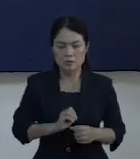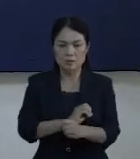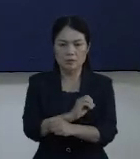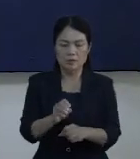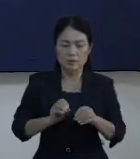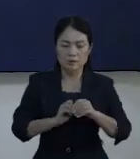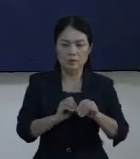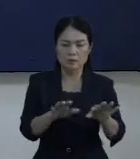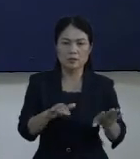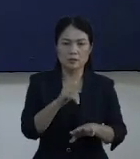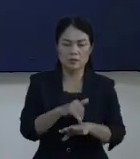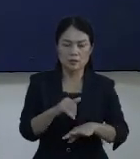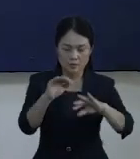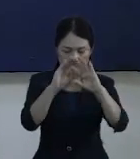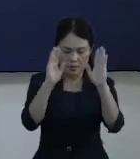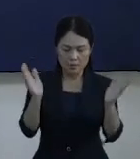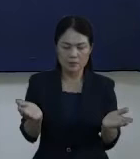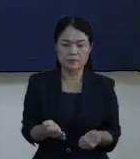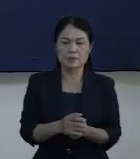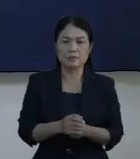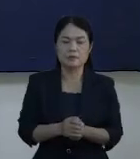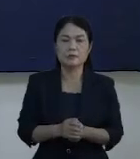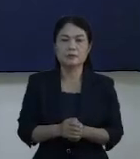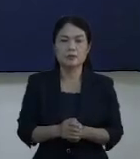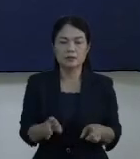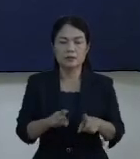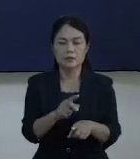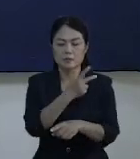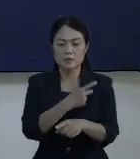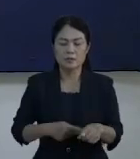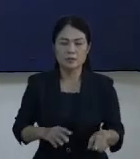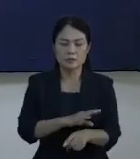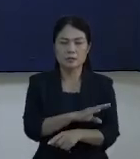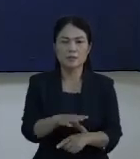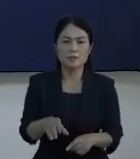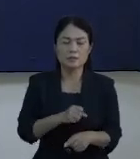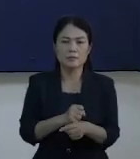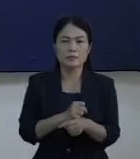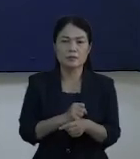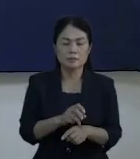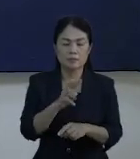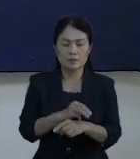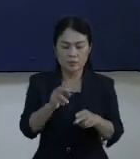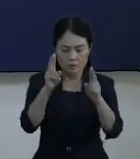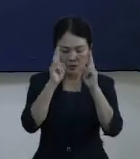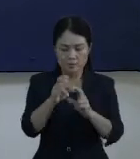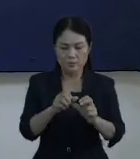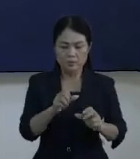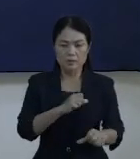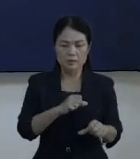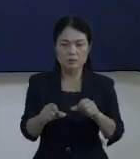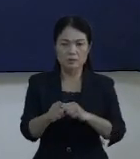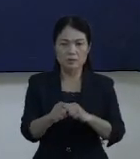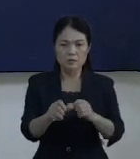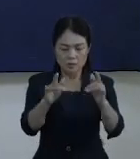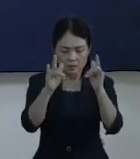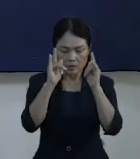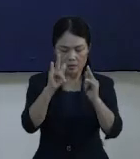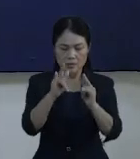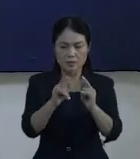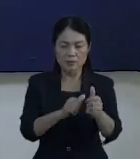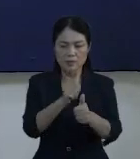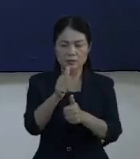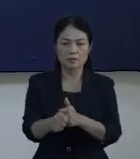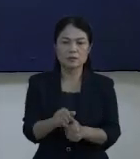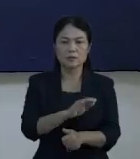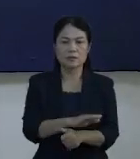nơi đại diện bạc nơi lưu bị phổ lốt hay những cái đôi bài hành chia dương chấn cứ xuống ở rốn nơi tai mình to ca bằng riêng đừng riêng phi chồng